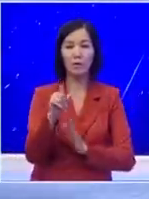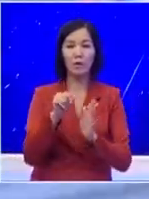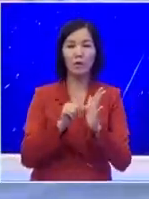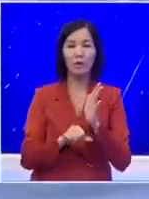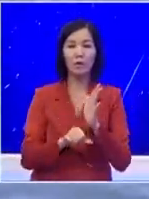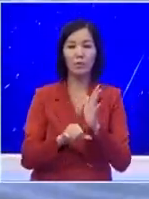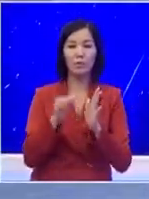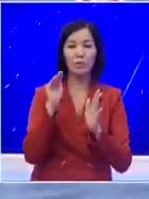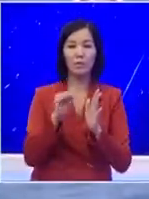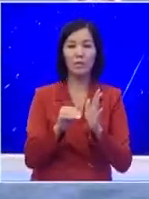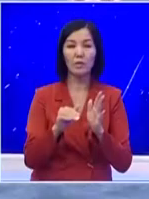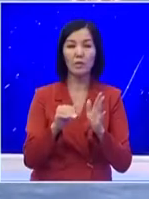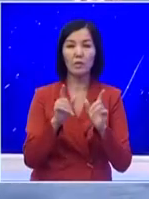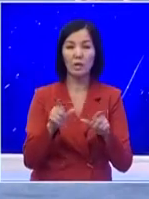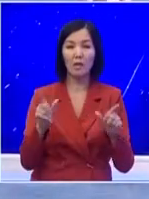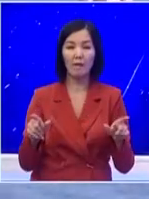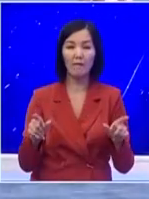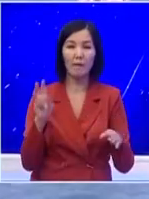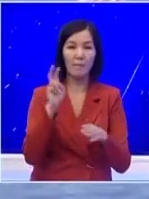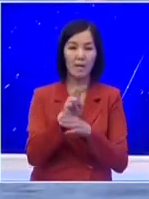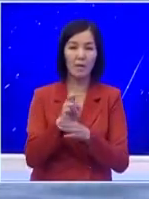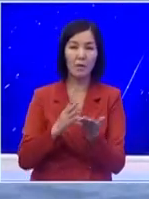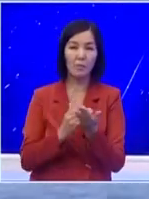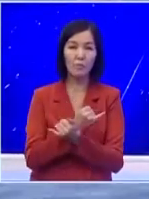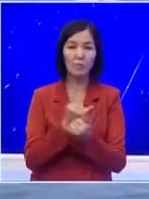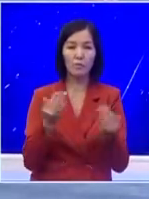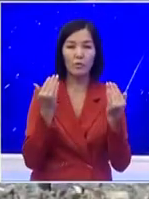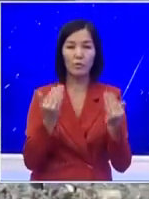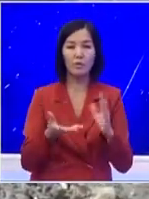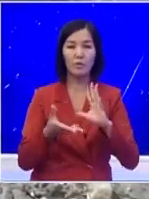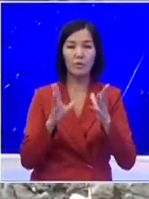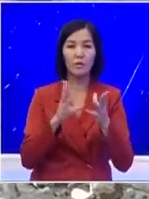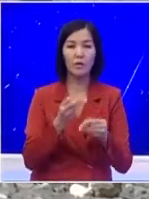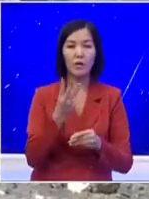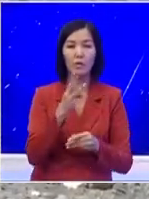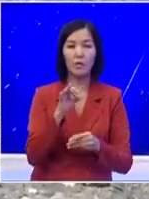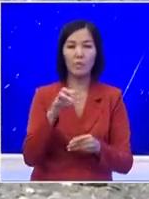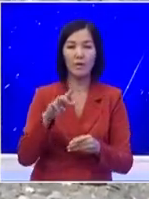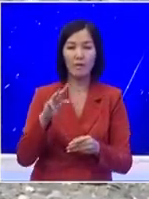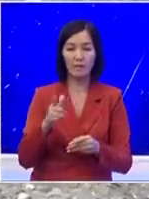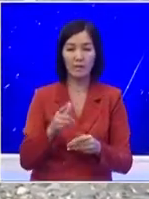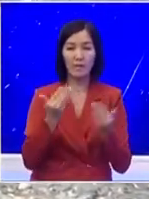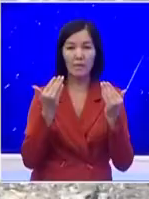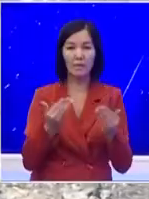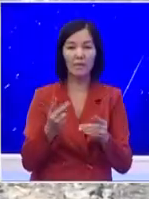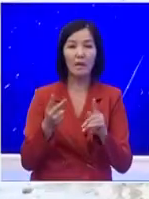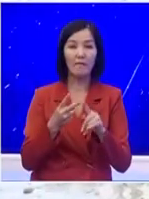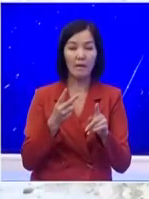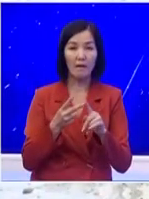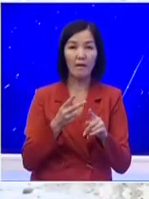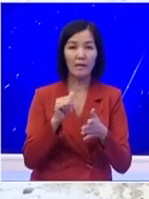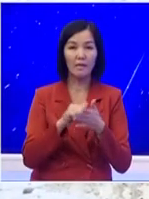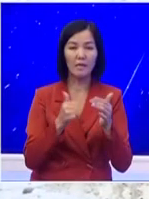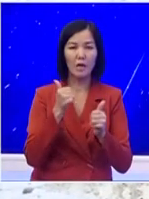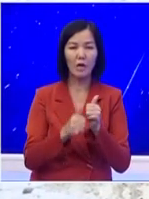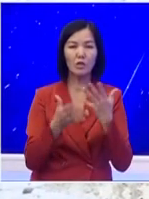человек. Это не может не радовать, ведь сумма оказанных услуг к настоящему времени составляет порядка 3 миллиардов тенге. Но есть тут и вторая сторона медали.